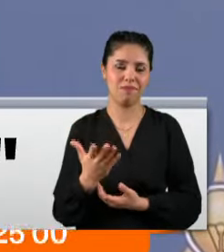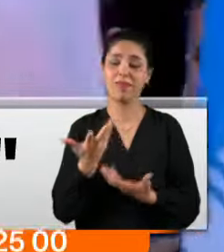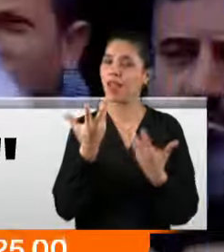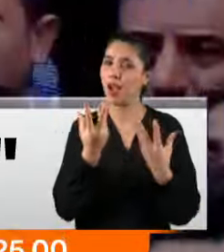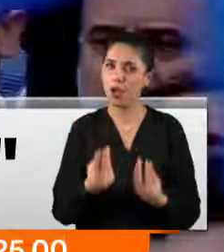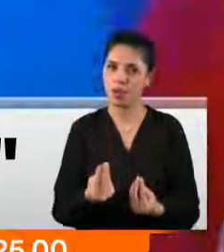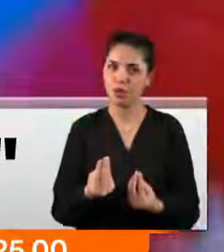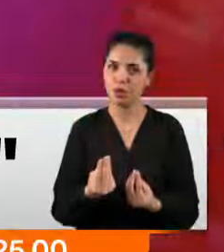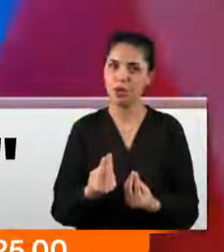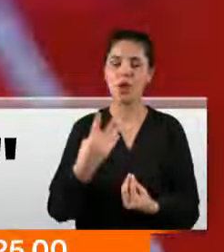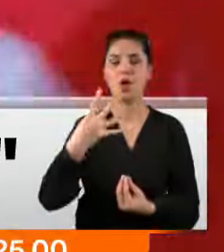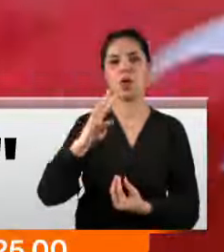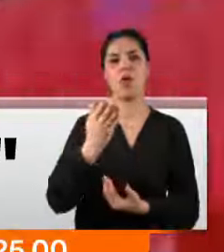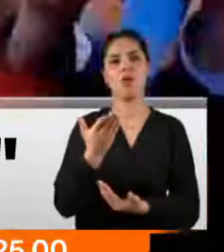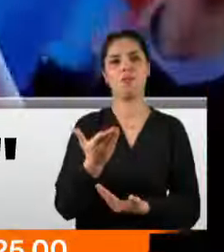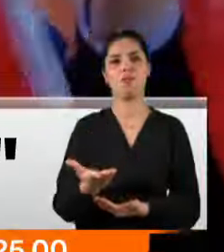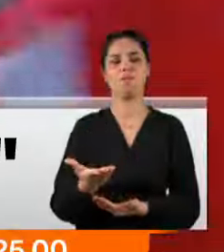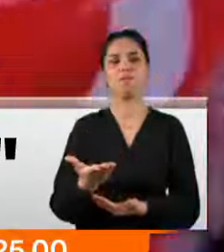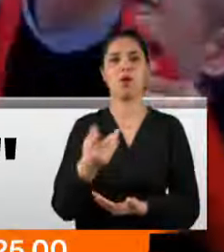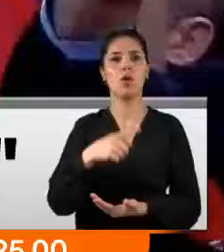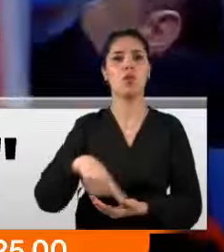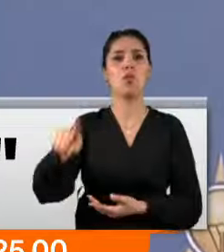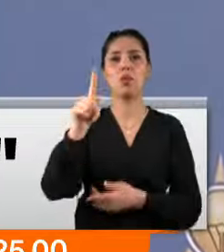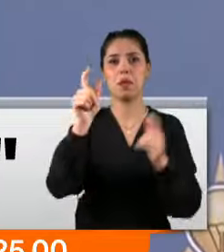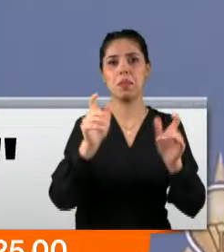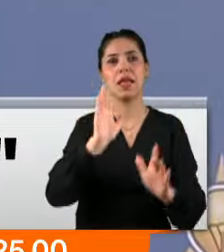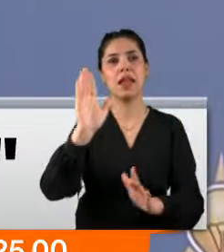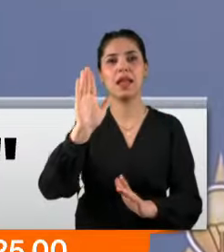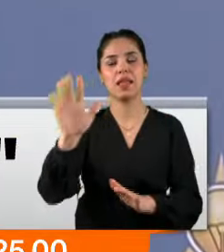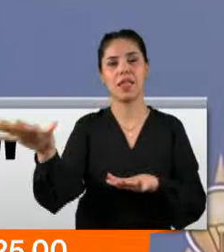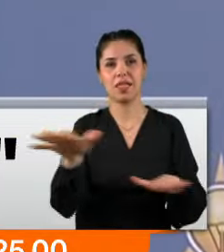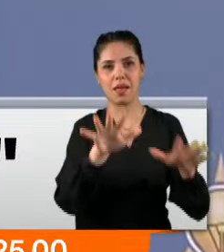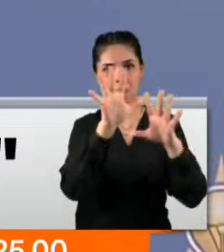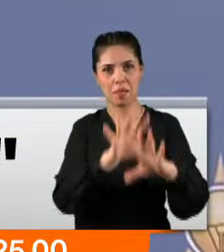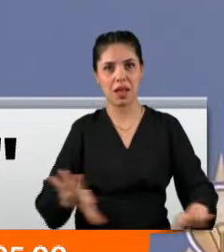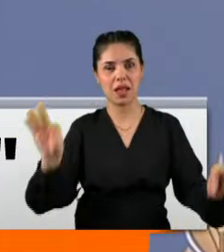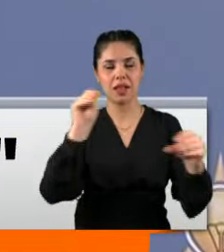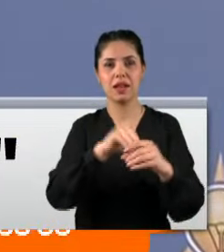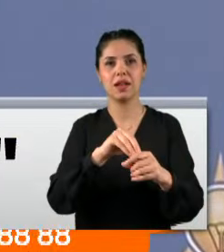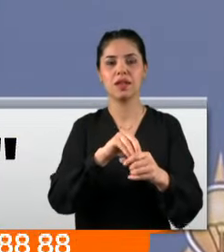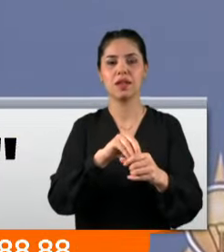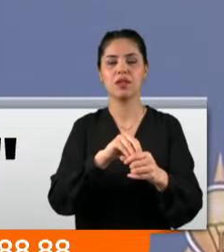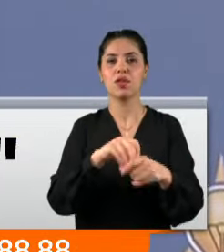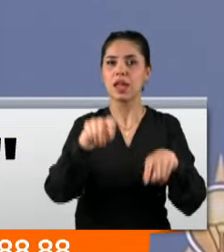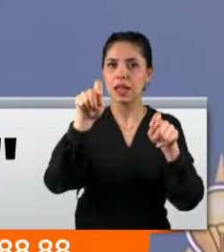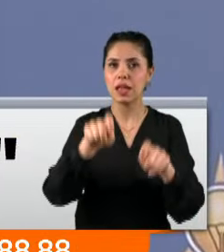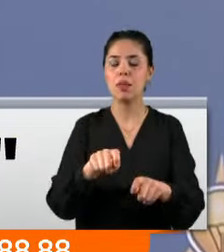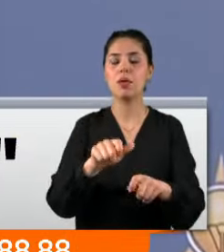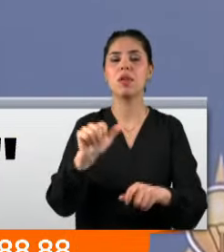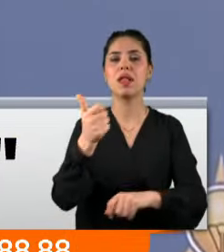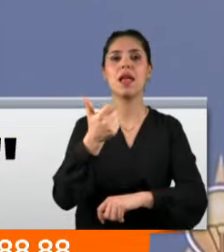oldu? Avro. Ve bunlar bir yere götürülüyor. Depreme hazırlık için sarf edilmesi gereken